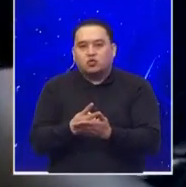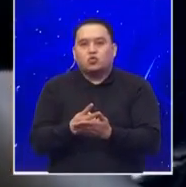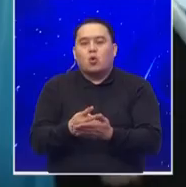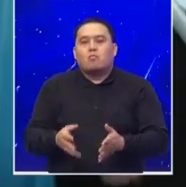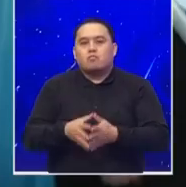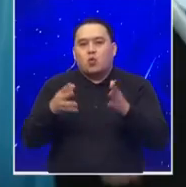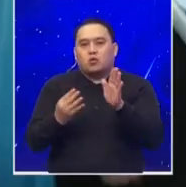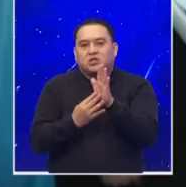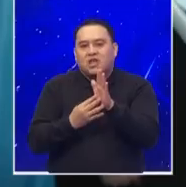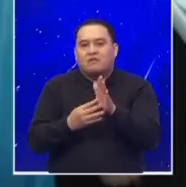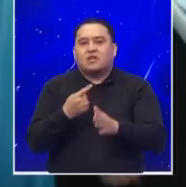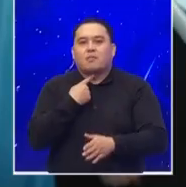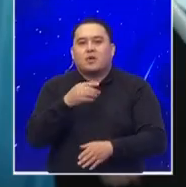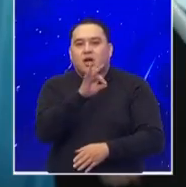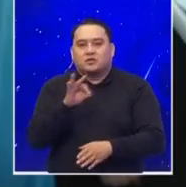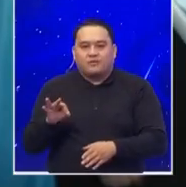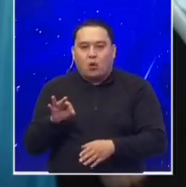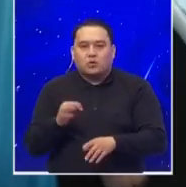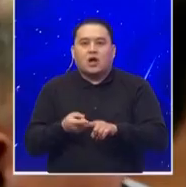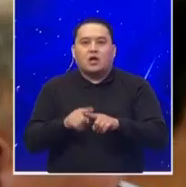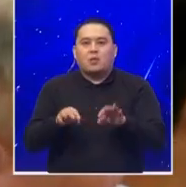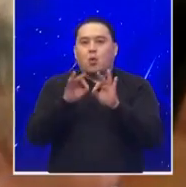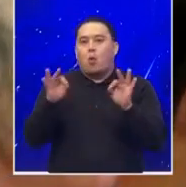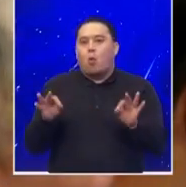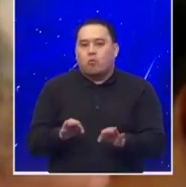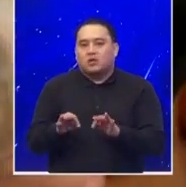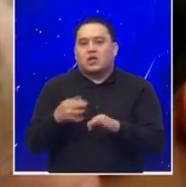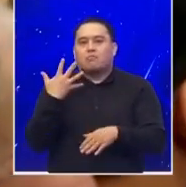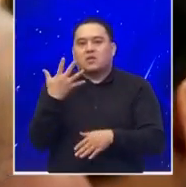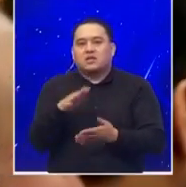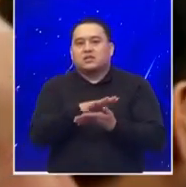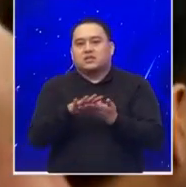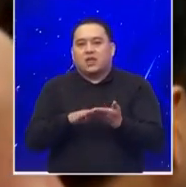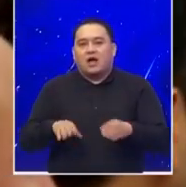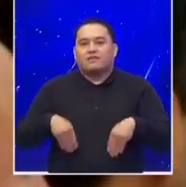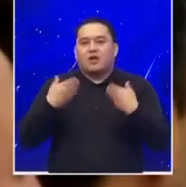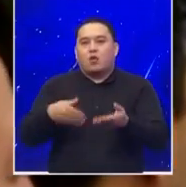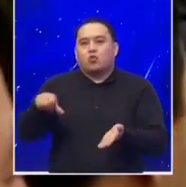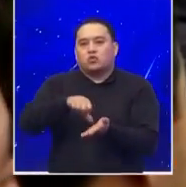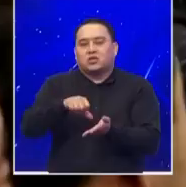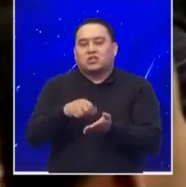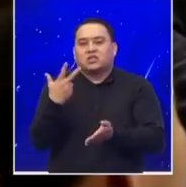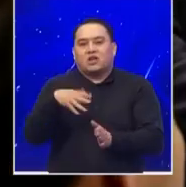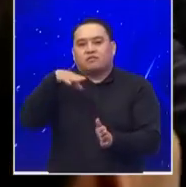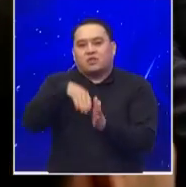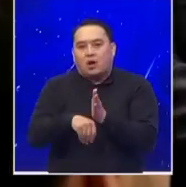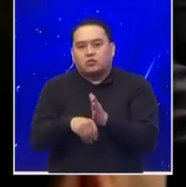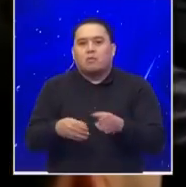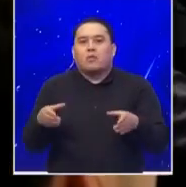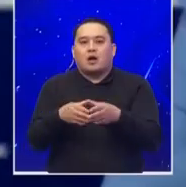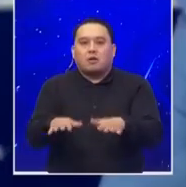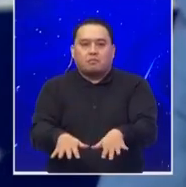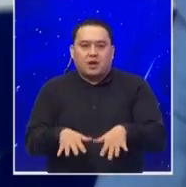показателем чуть больше 9% голосов. Таким образом, из 5 заявленных партий 3 смогут войти в состав